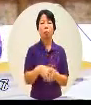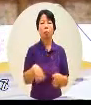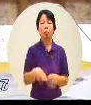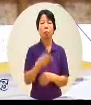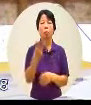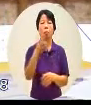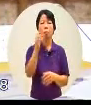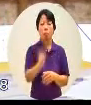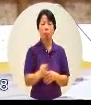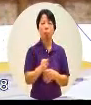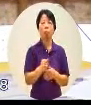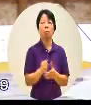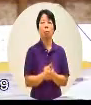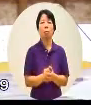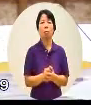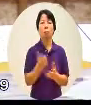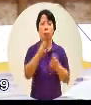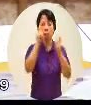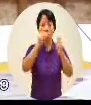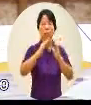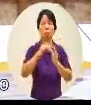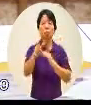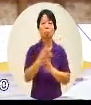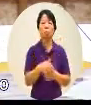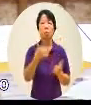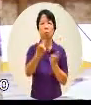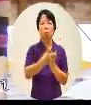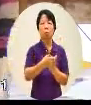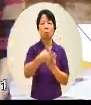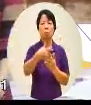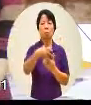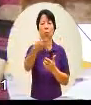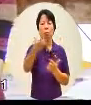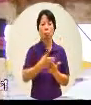300多亿在做。来，高雄市配合款多少？